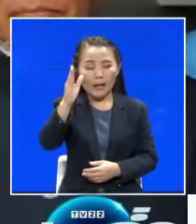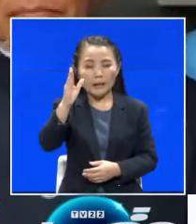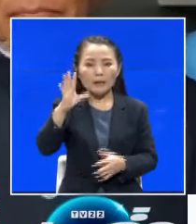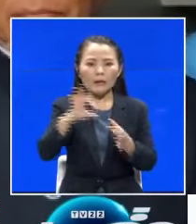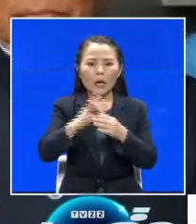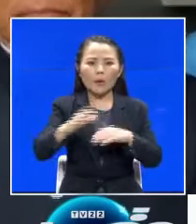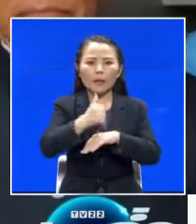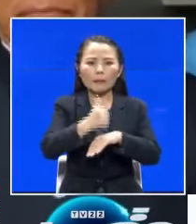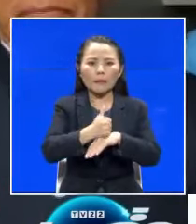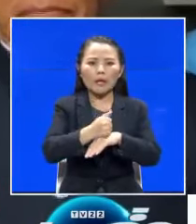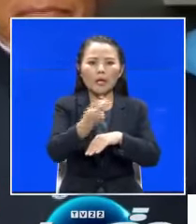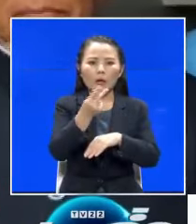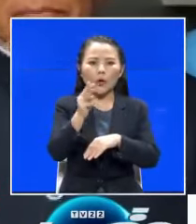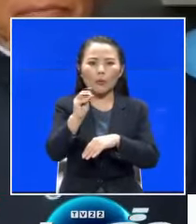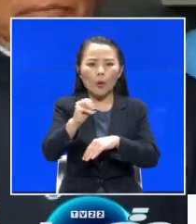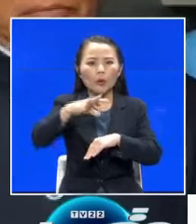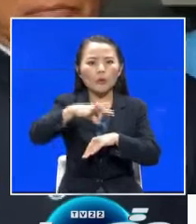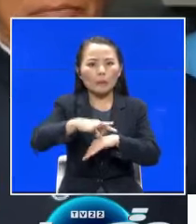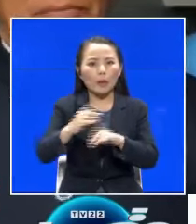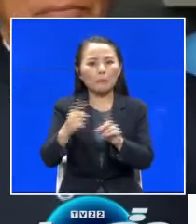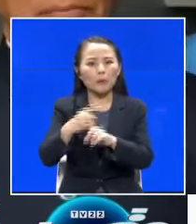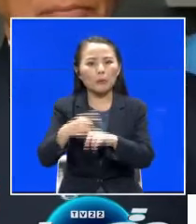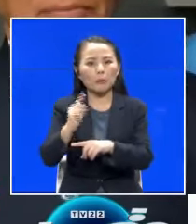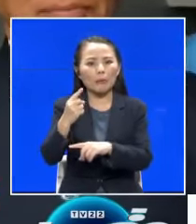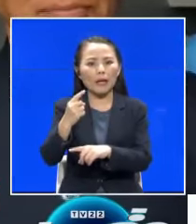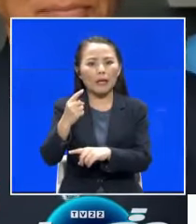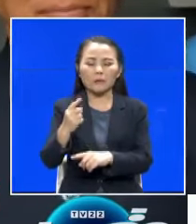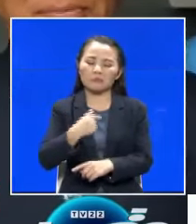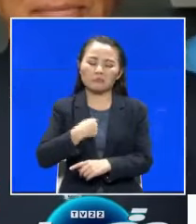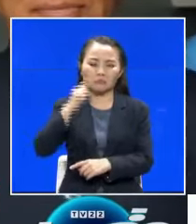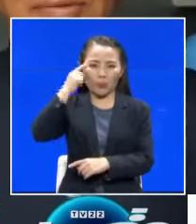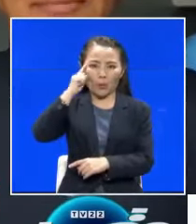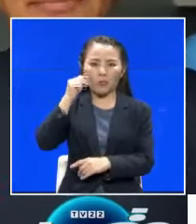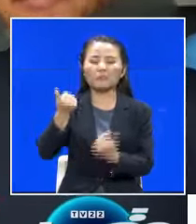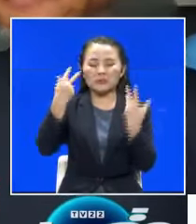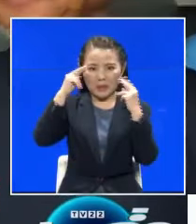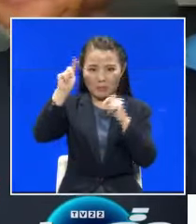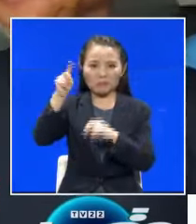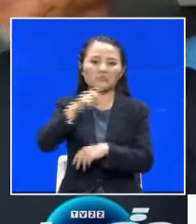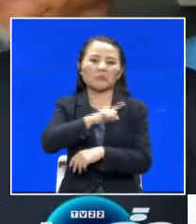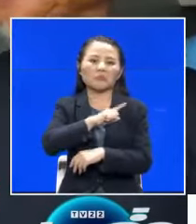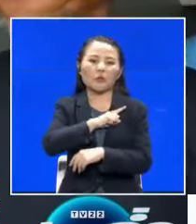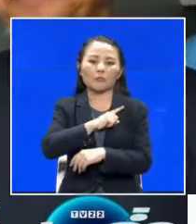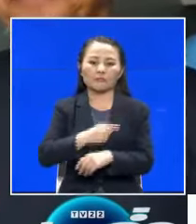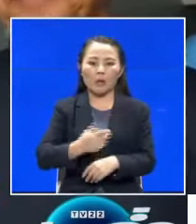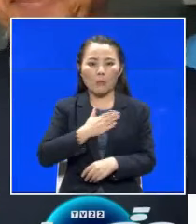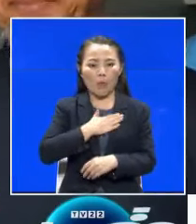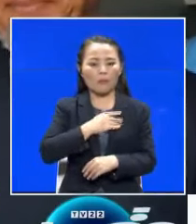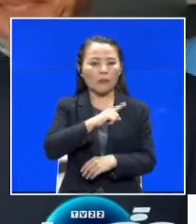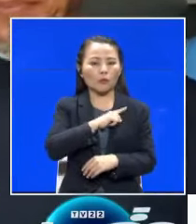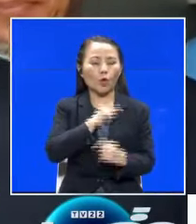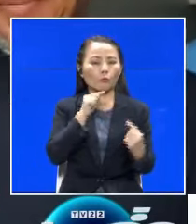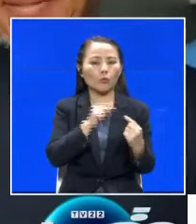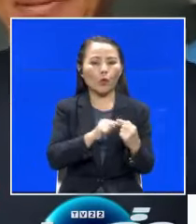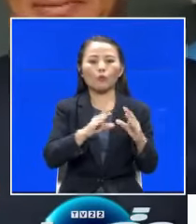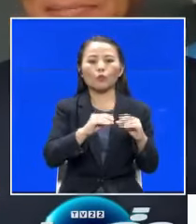ถานการณ์จะมีการปรับเข้าระ หว่างอ๋ออันนี้ไม่ทราบผมไม่ได้เป็นนายกอันนี้ต้องผ่านนายกนะผมดูแลแต่เฉพ